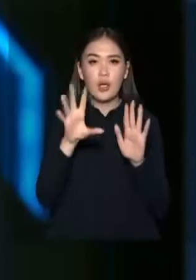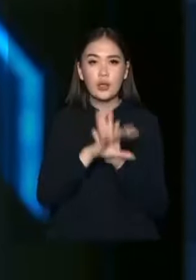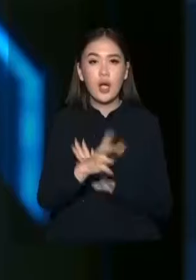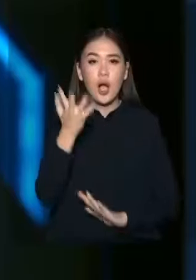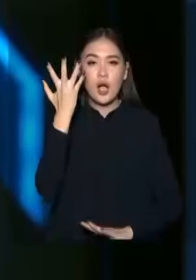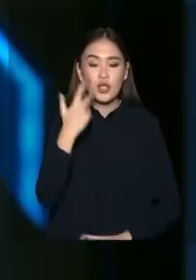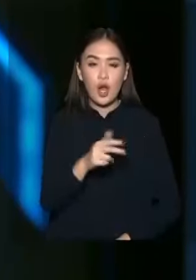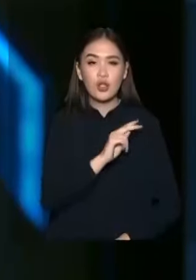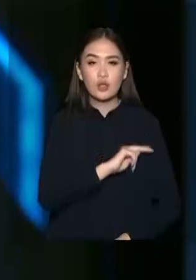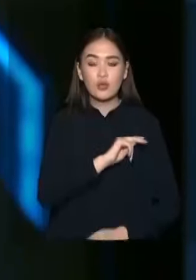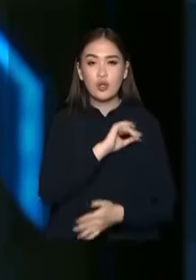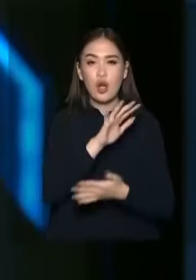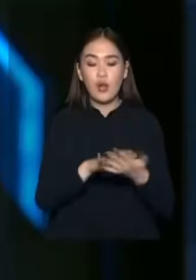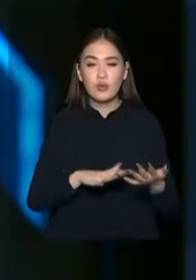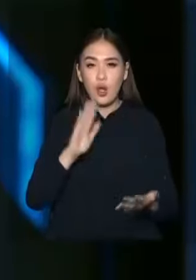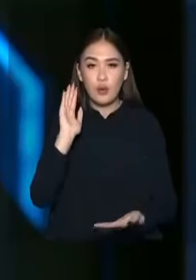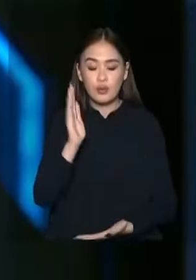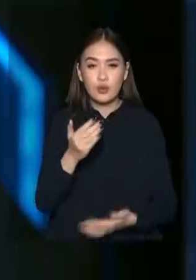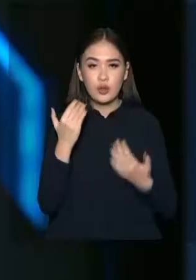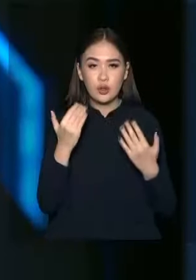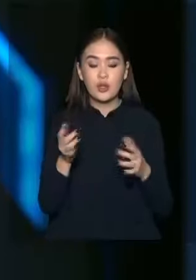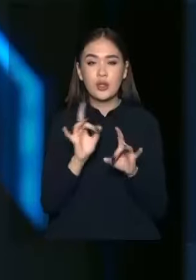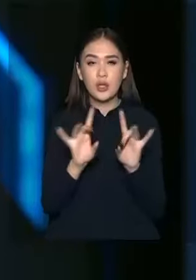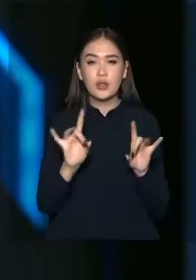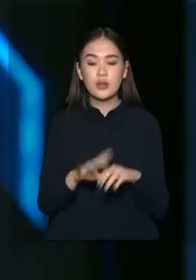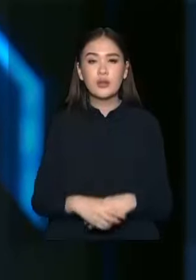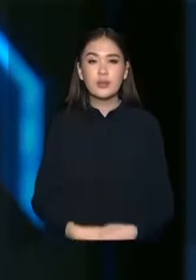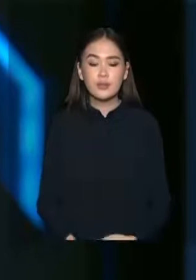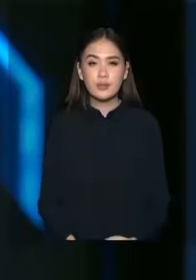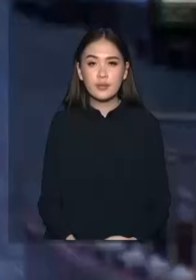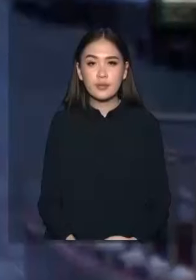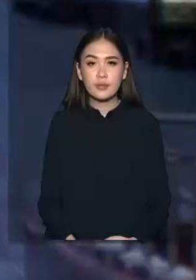қашанға дейін жұмыс жалғастыруы мүмкін? Асылбек Тойбек тарқатады.